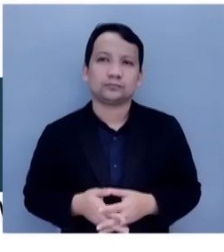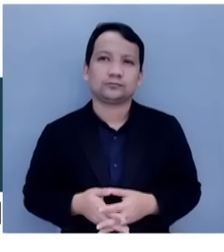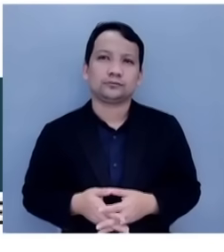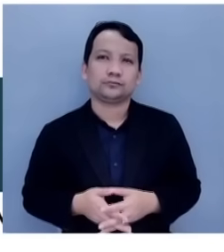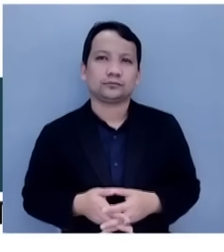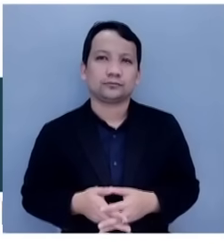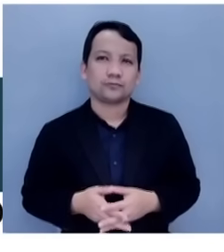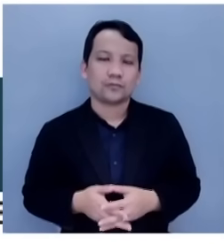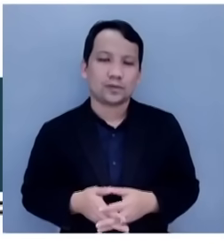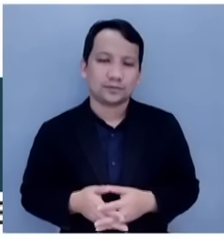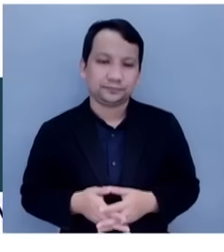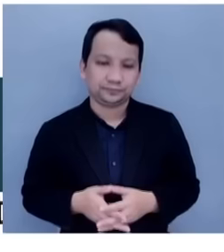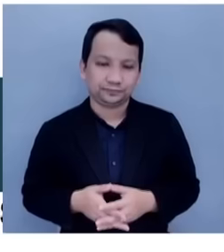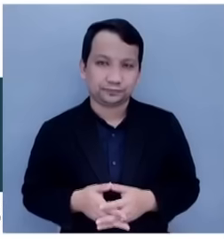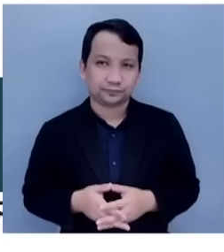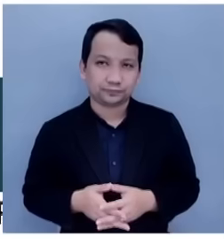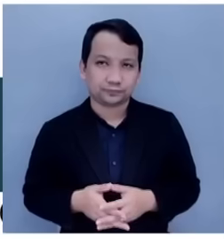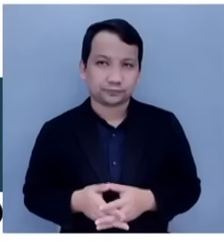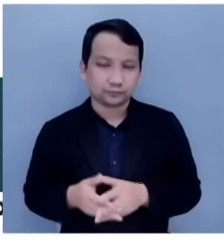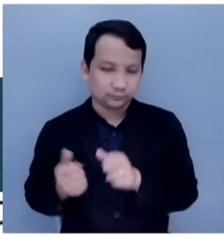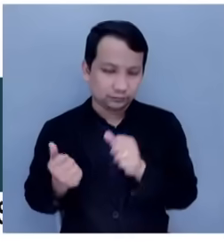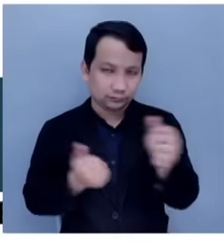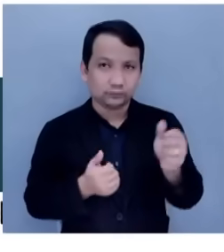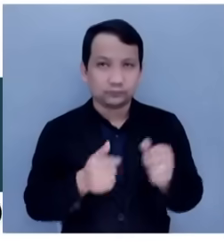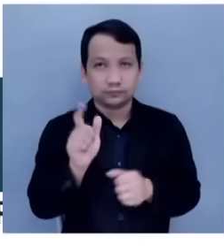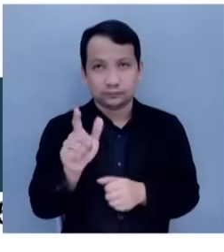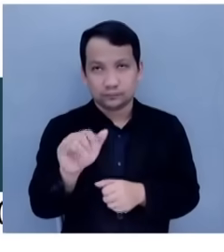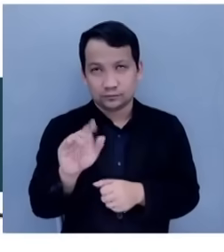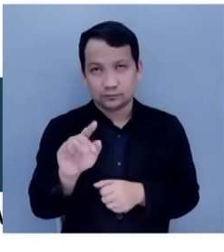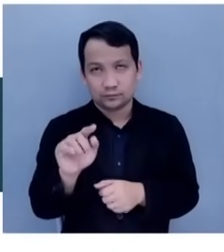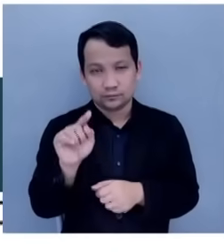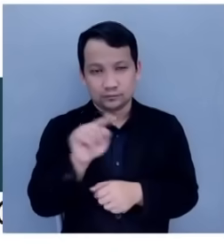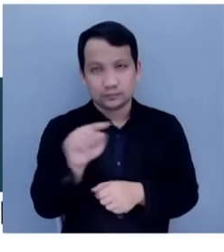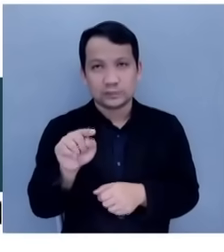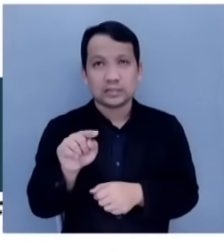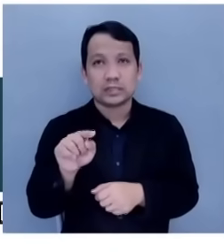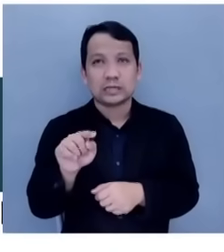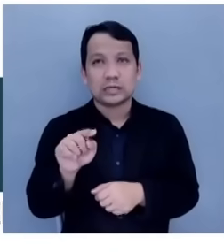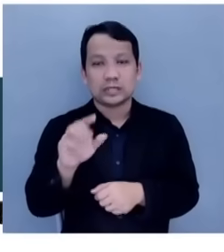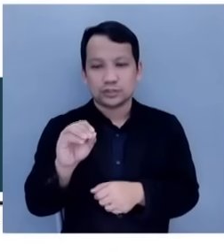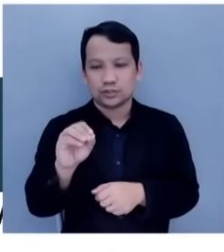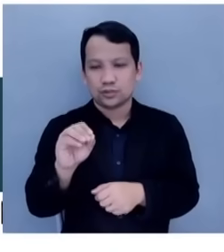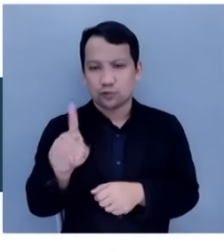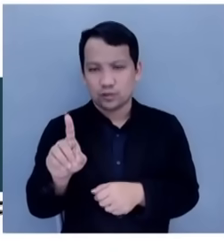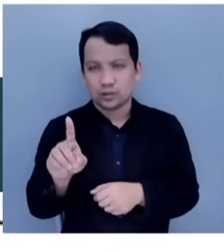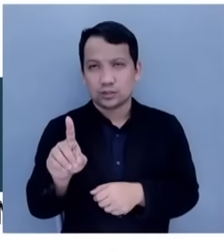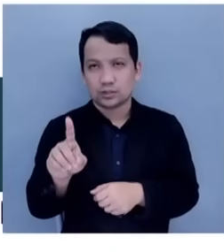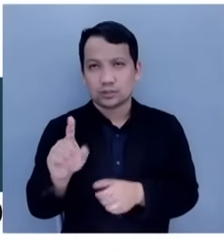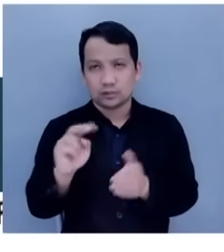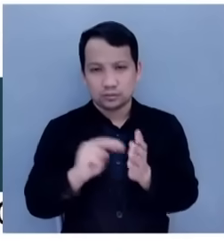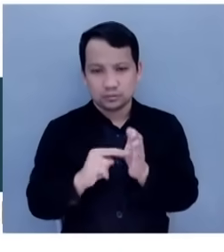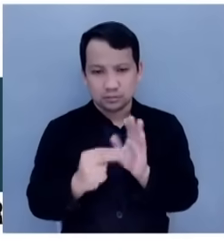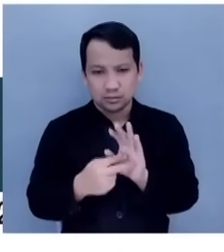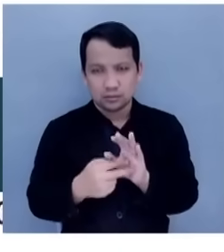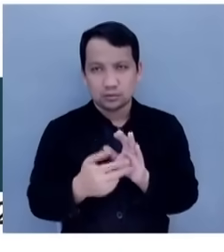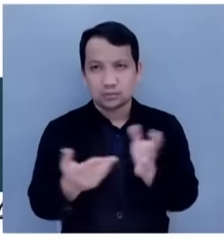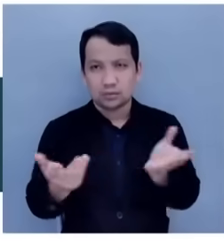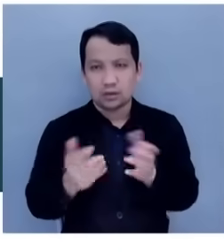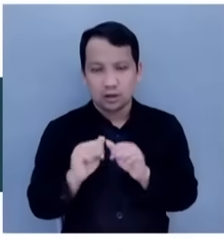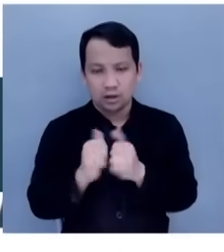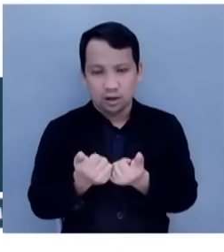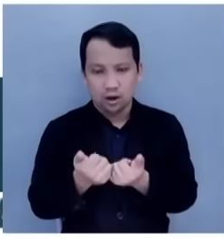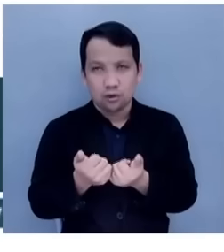susundin talaga yung Joint Circular 2015-01, defined naman doon eh, no,